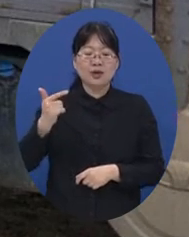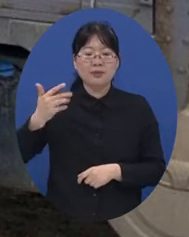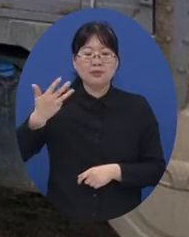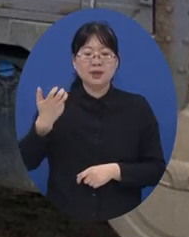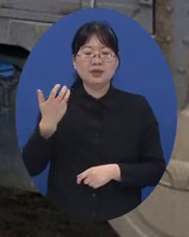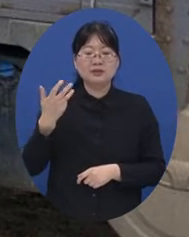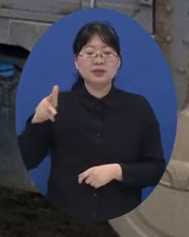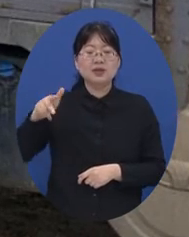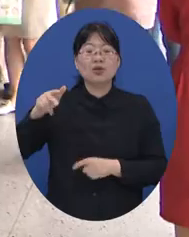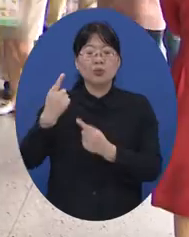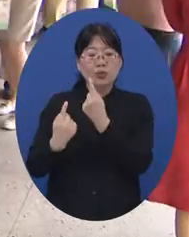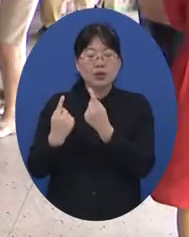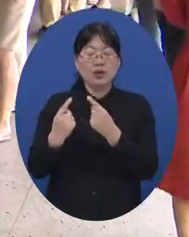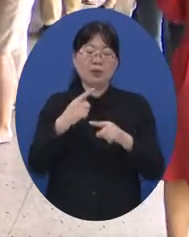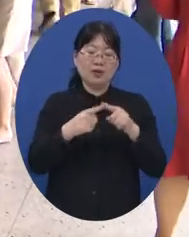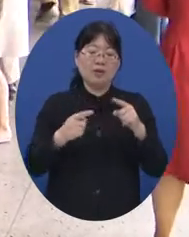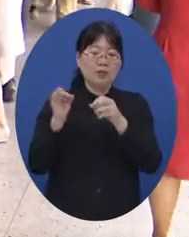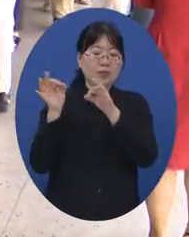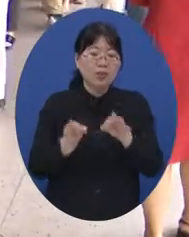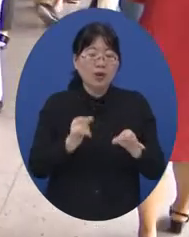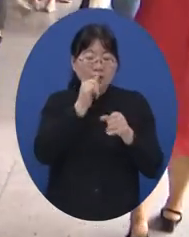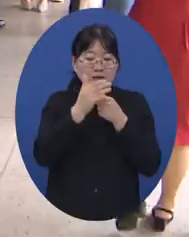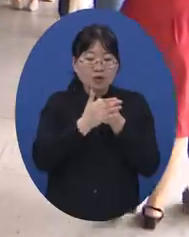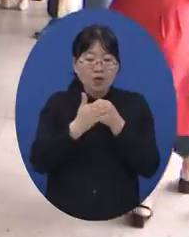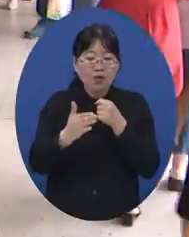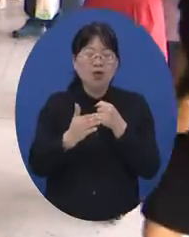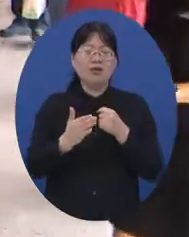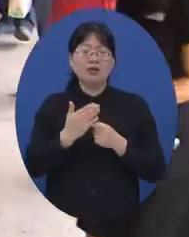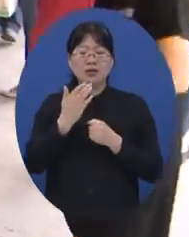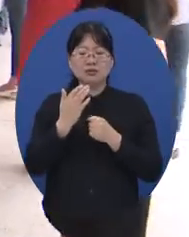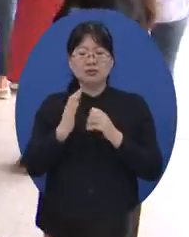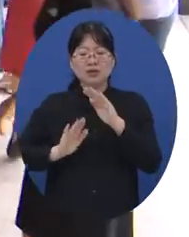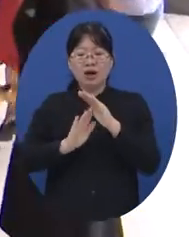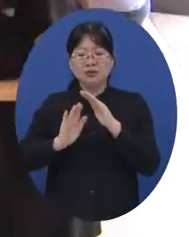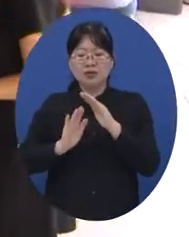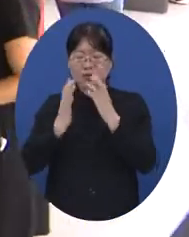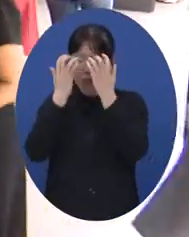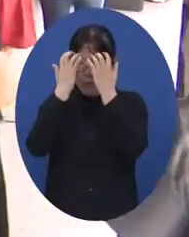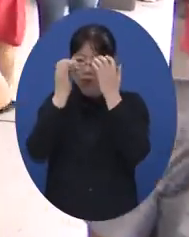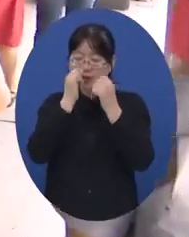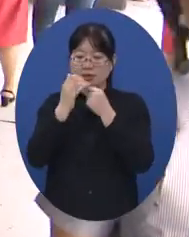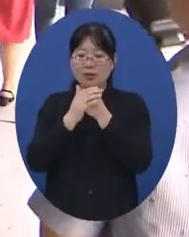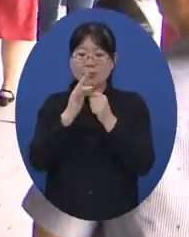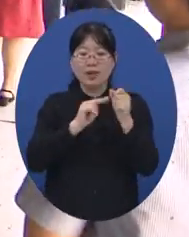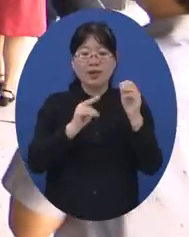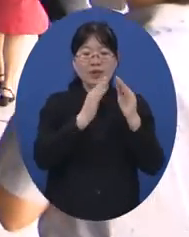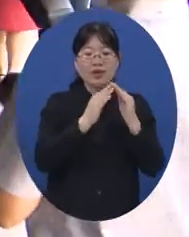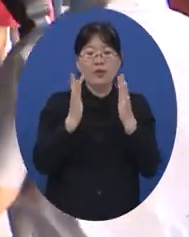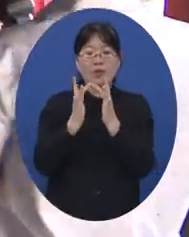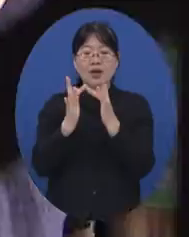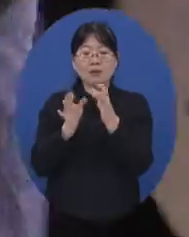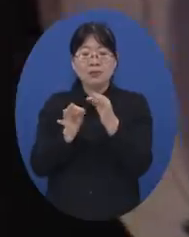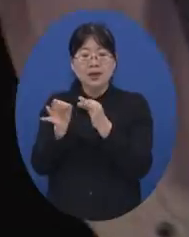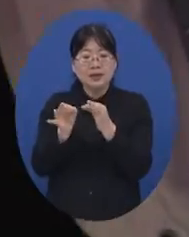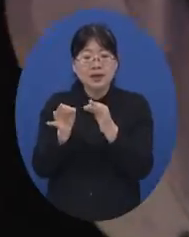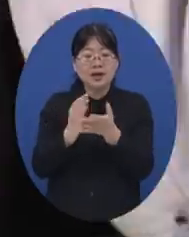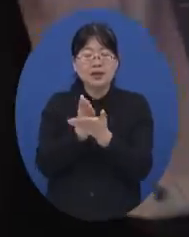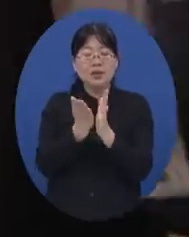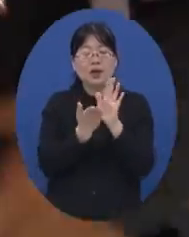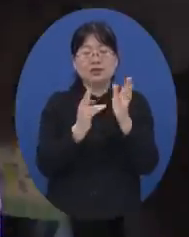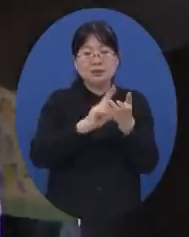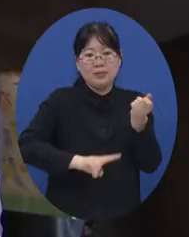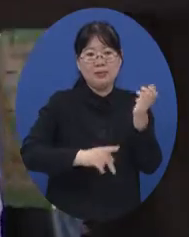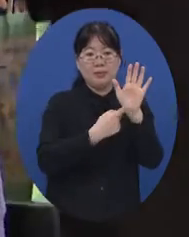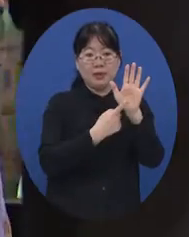뚝 떨어진 상태입니다. 가격 하락에 시름하는 양파 농가에 도움을 주고자 마트와 온라인 매장까지 여러 판촉